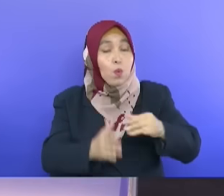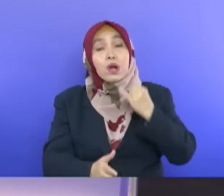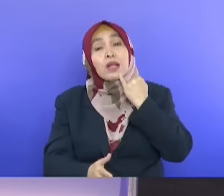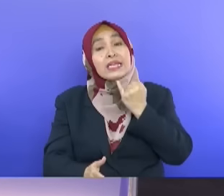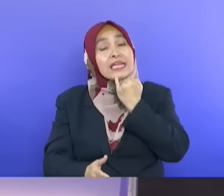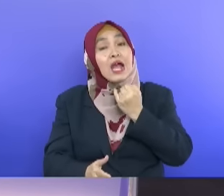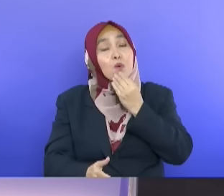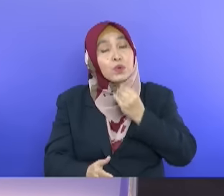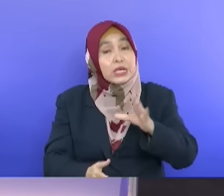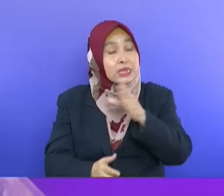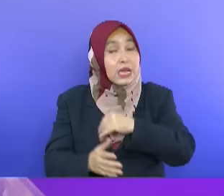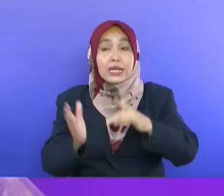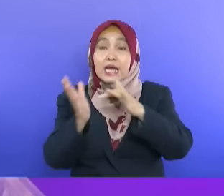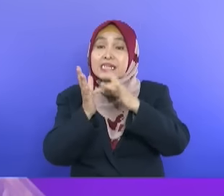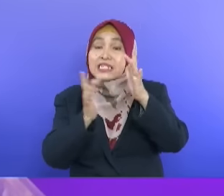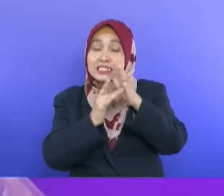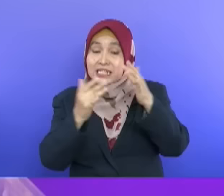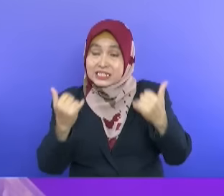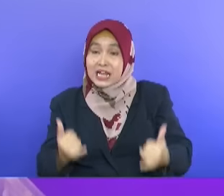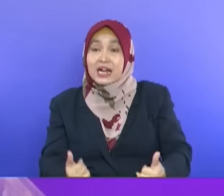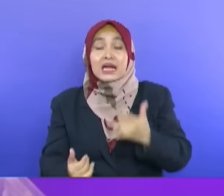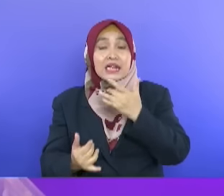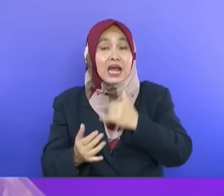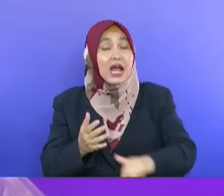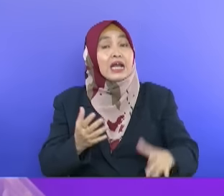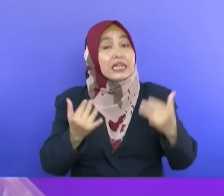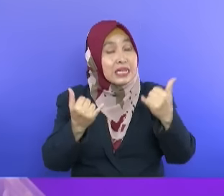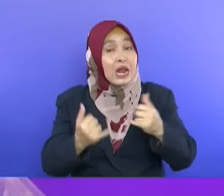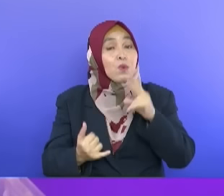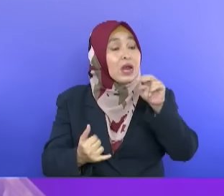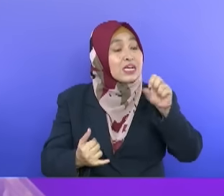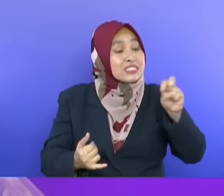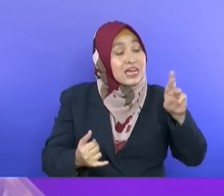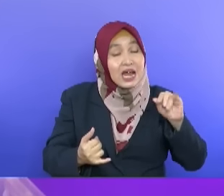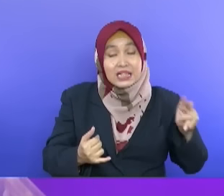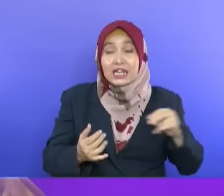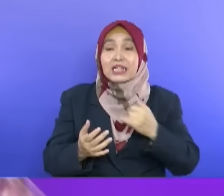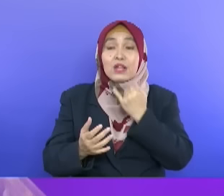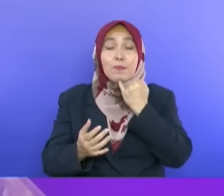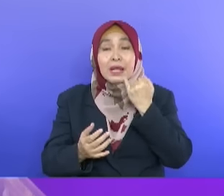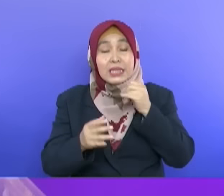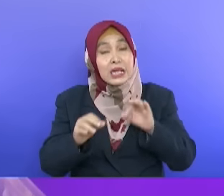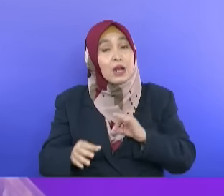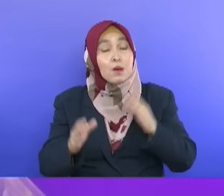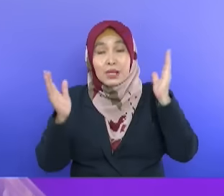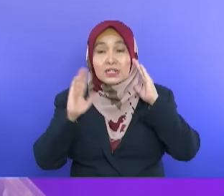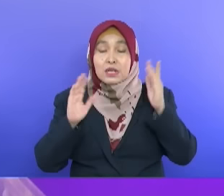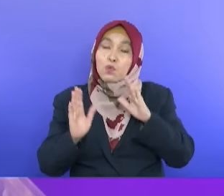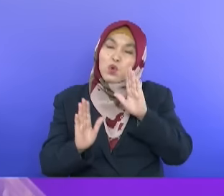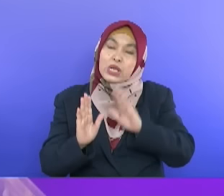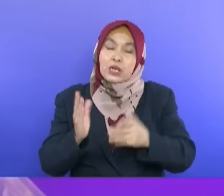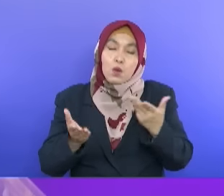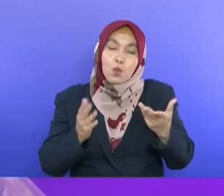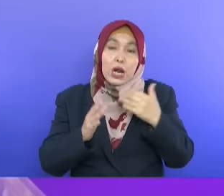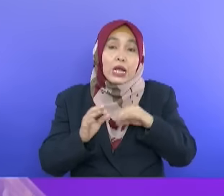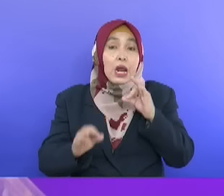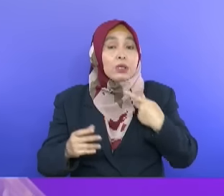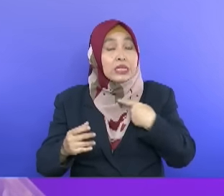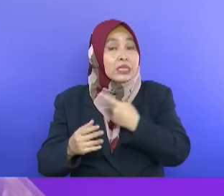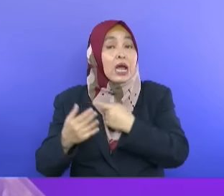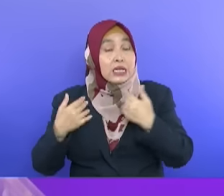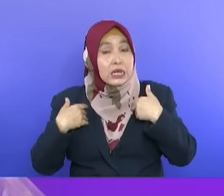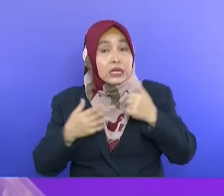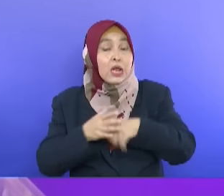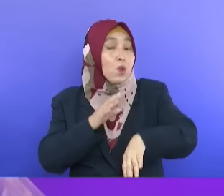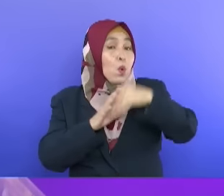dan juga orang Nasrani zaman sekarang ini Nasrani itu namanya Christian orang Yahudi yang mungkin kurang akibatnya tapi kalau kita berada di